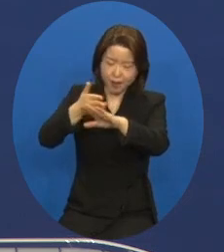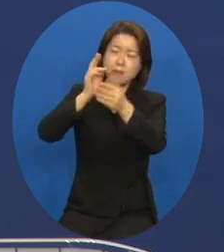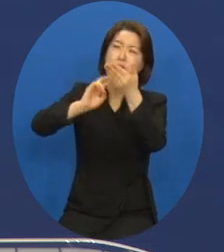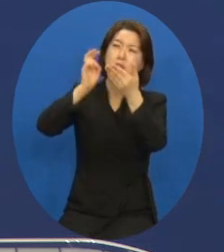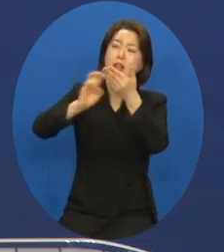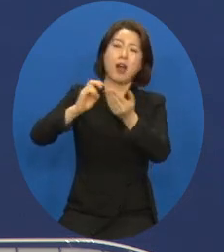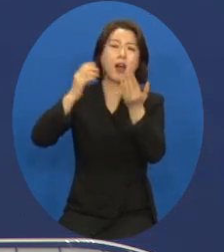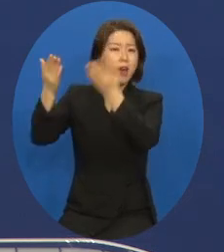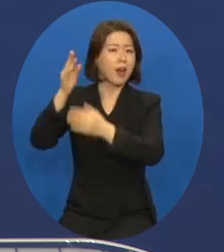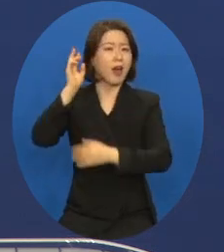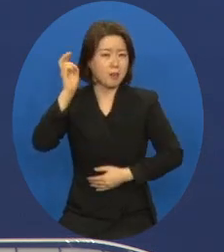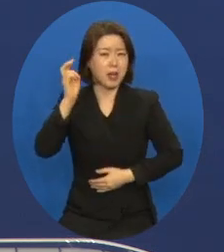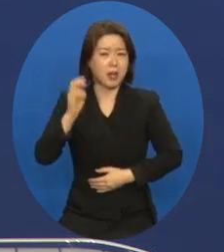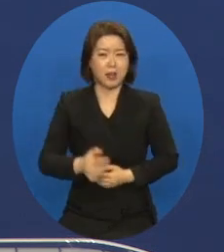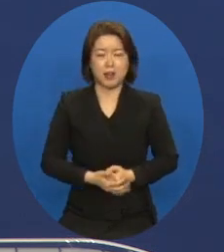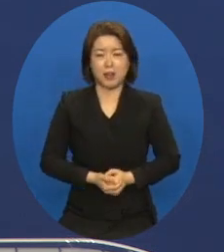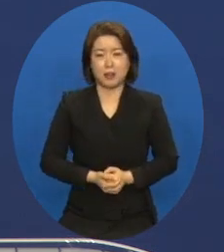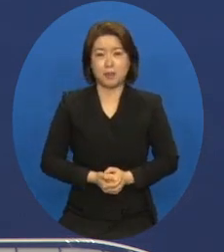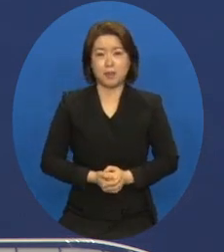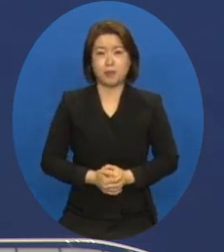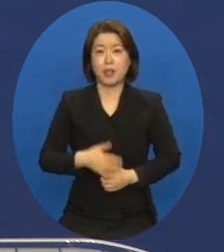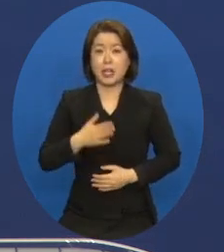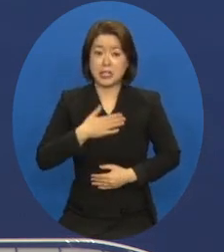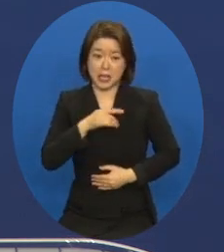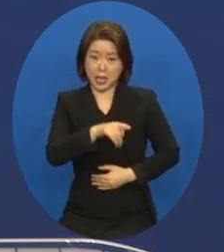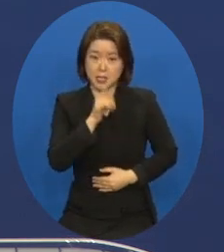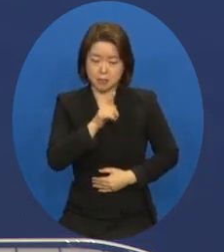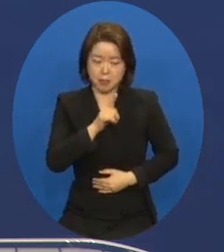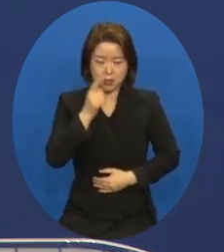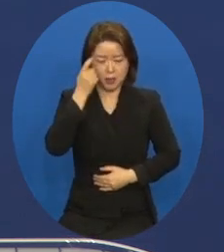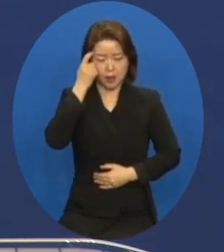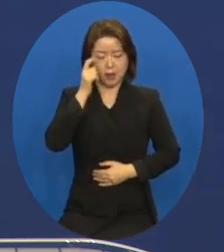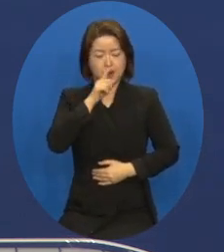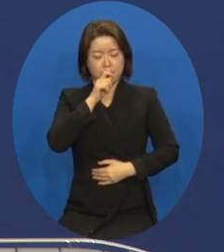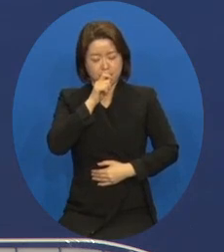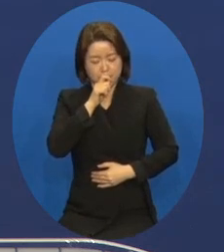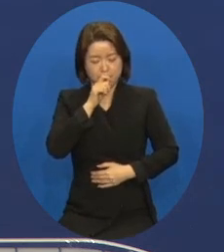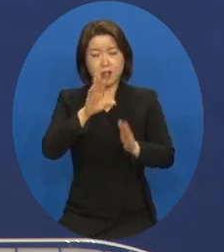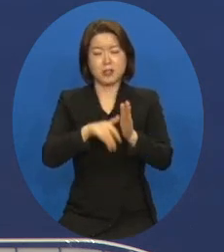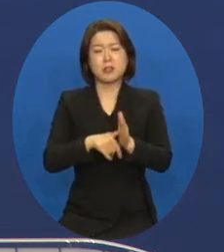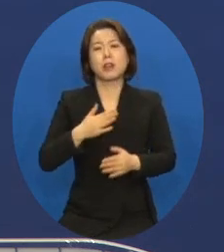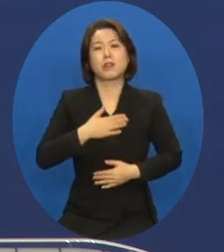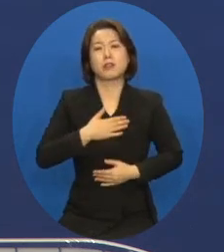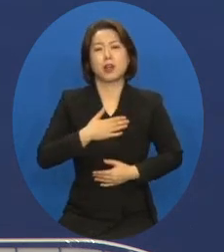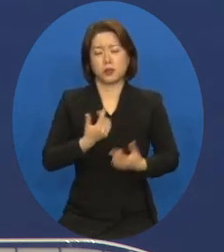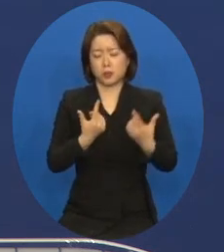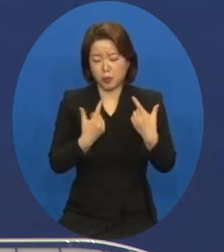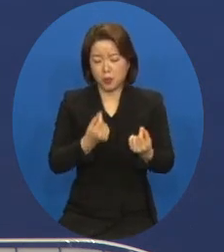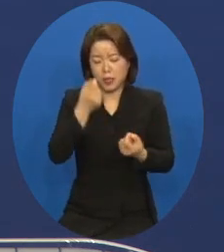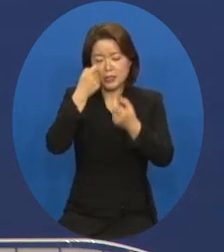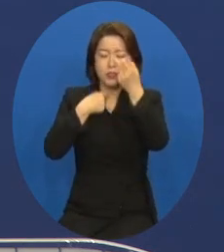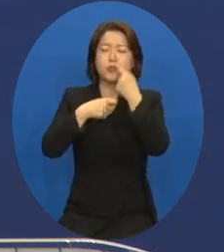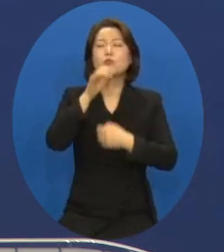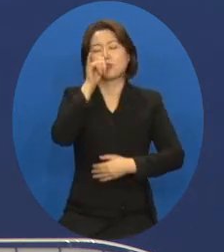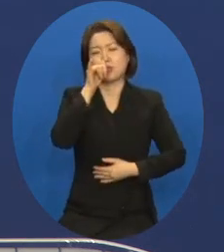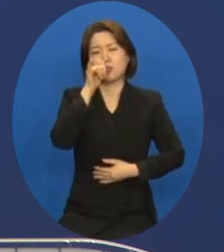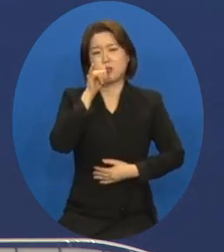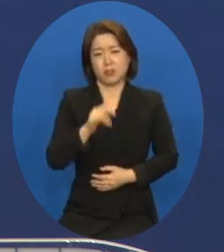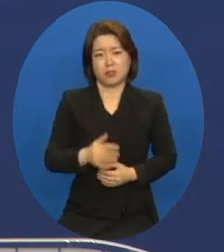했을 겁니다 아니 제가 이 말씀을 묵상할 때 저의 기도 눈물이 났을 정도 되니까